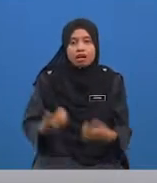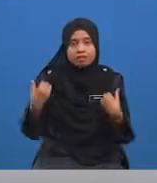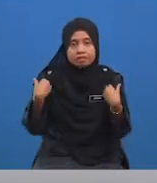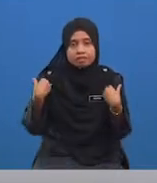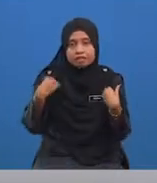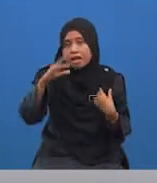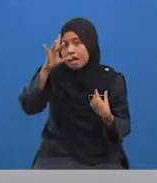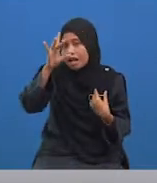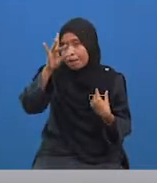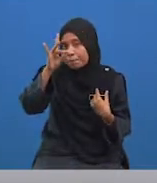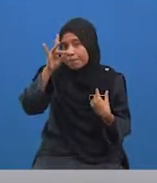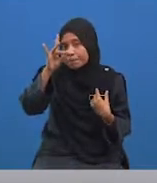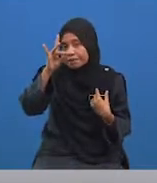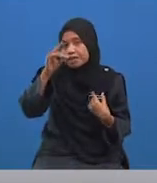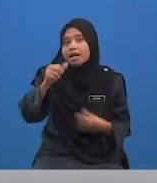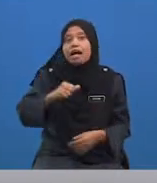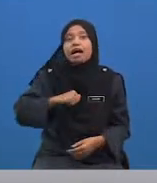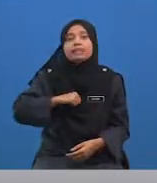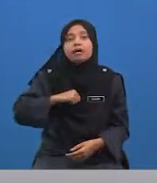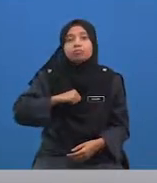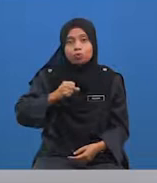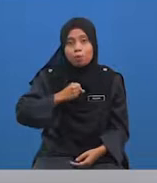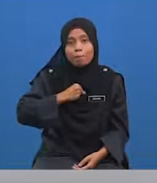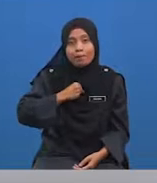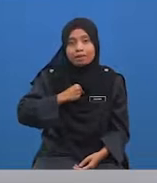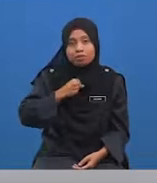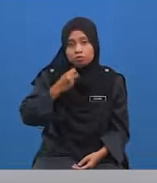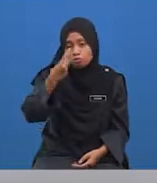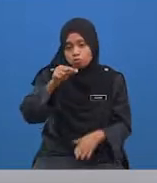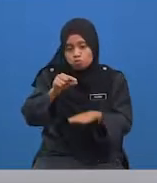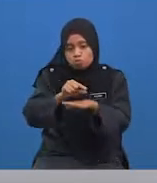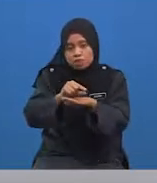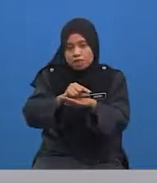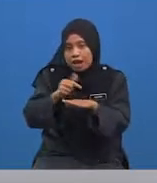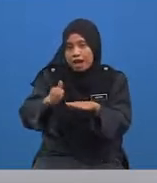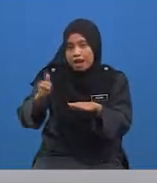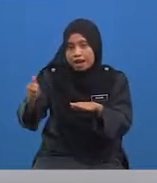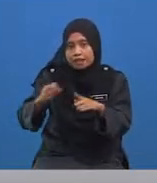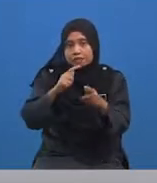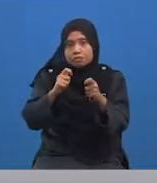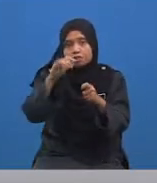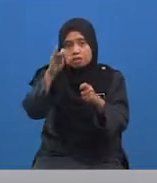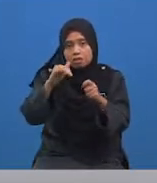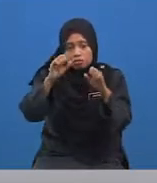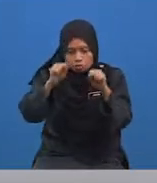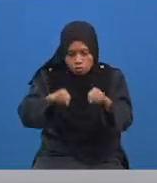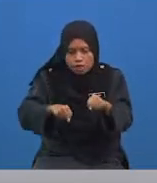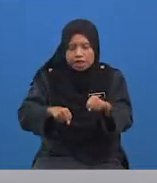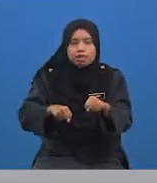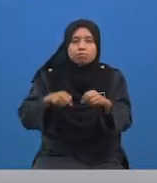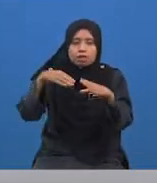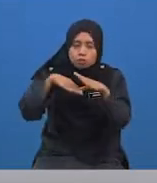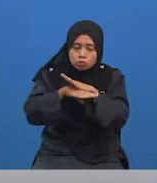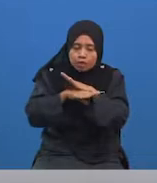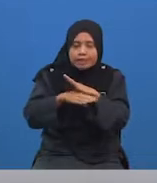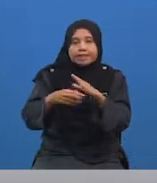Terdapat 8 etika penggunaan alat telekomunikasi ini yang boleh diterapkan